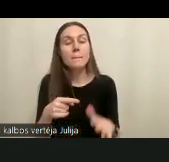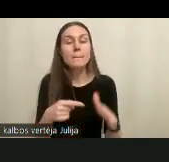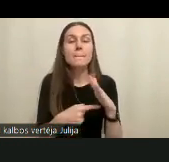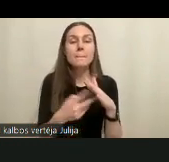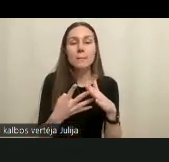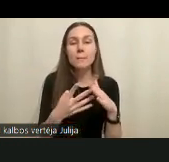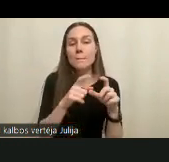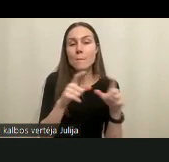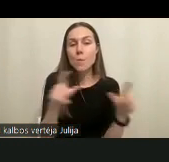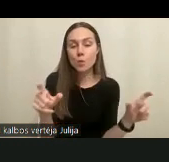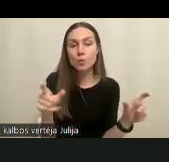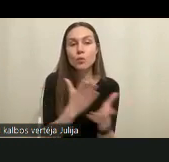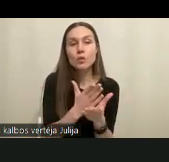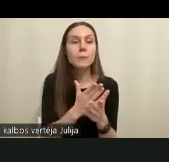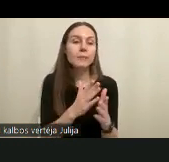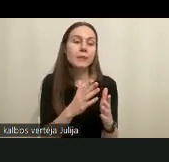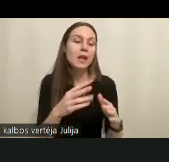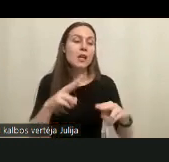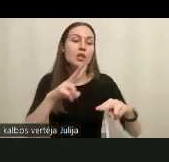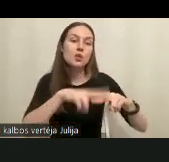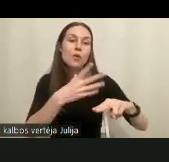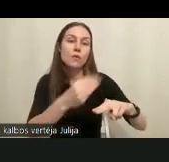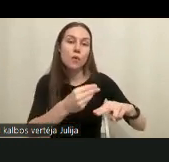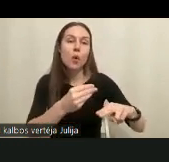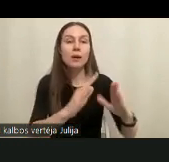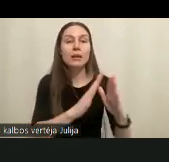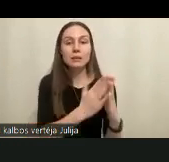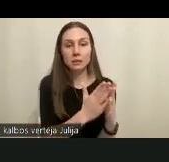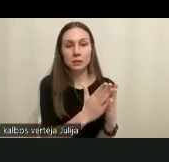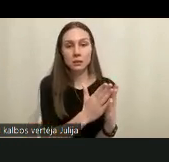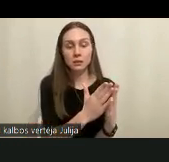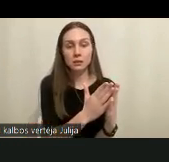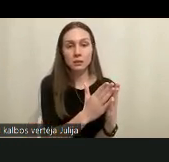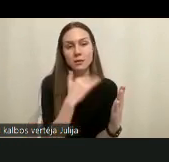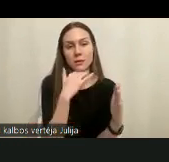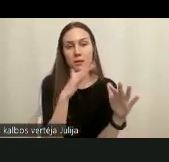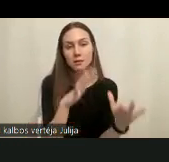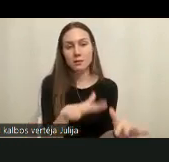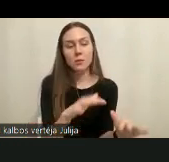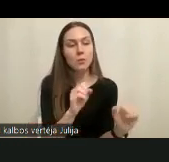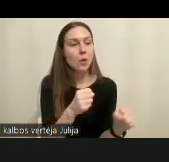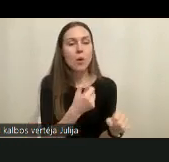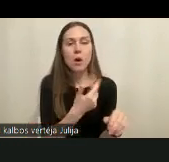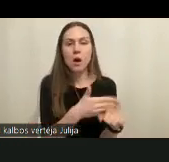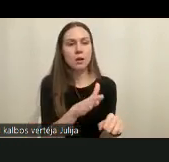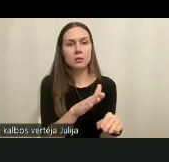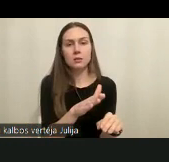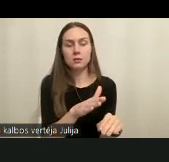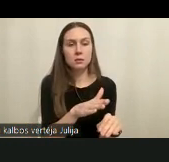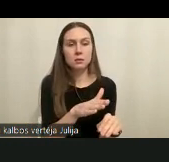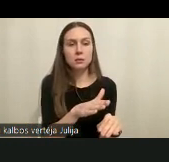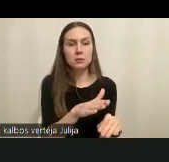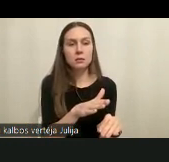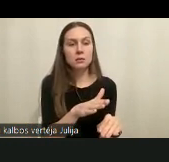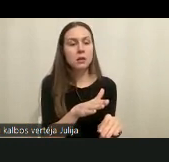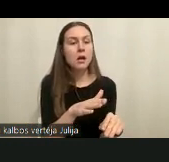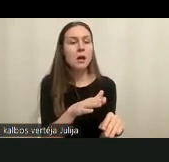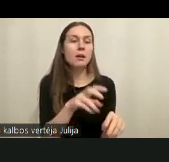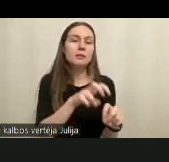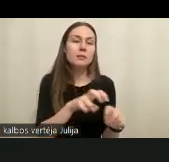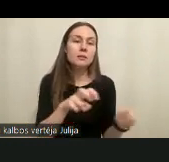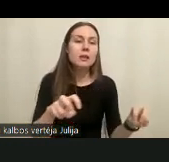būna knygų tokios zonos tavo klasėse, kurios gali būti atskirtos, patogus